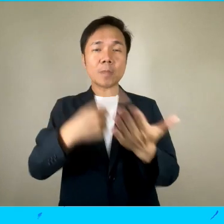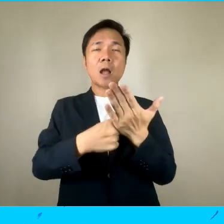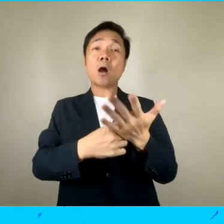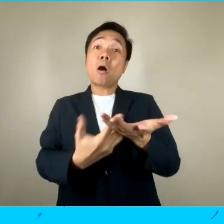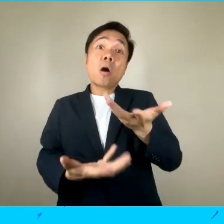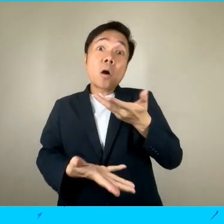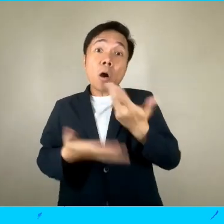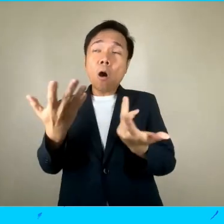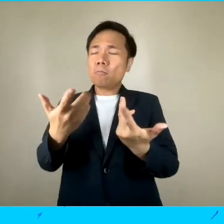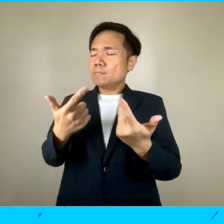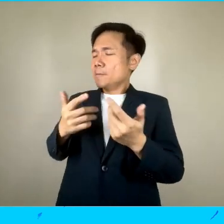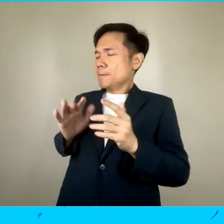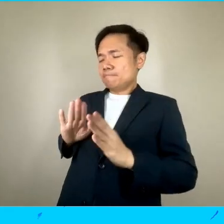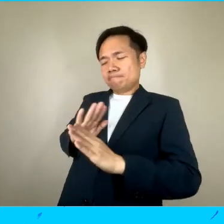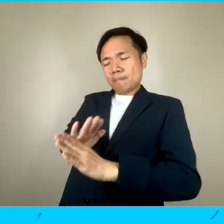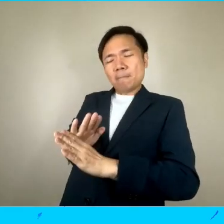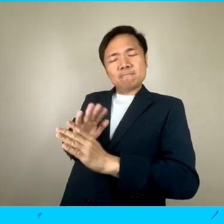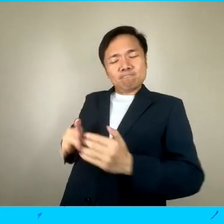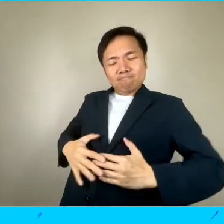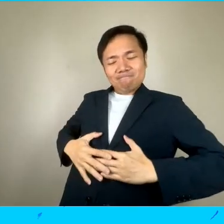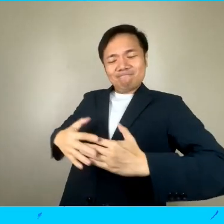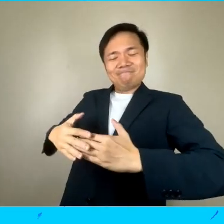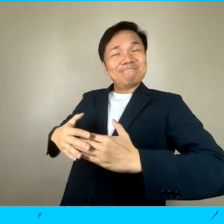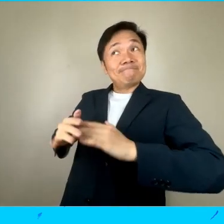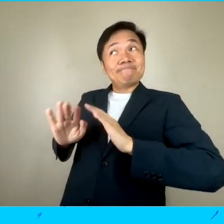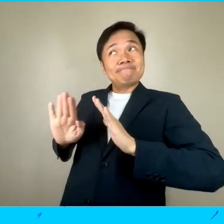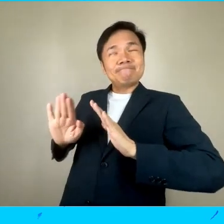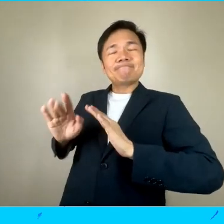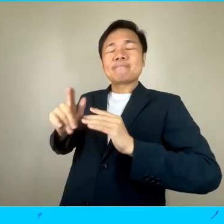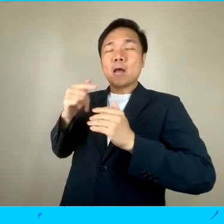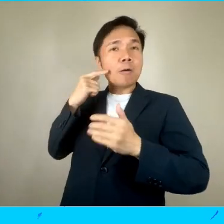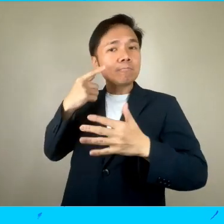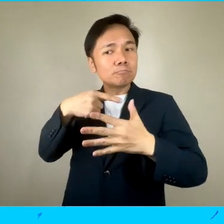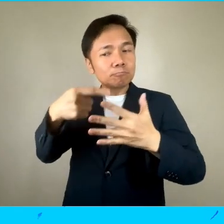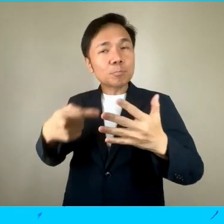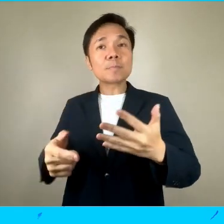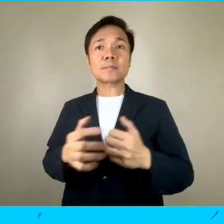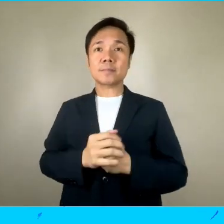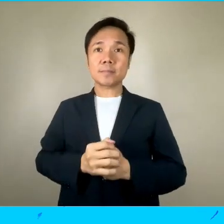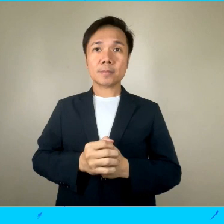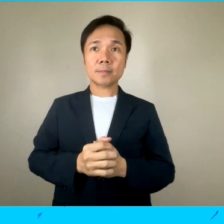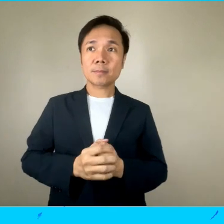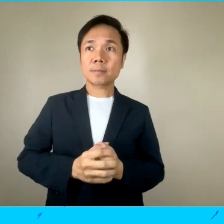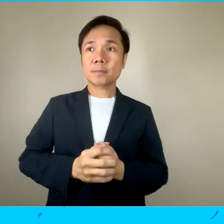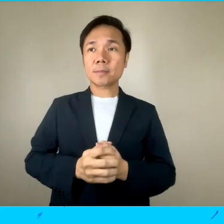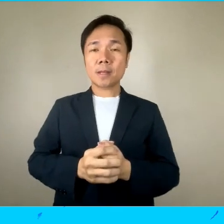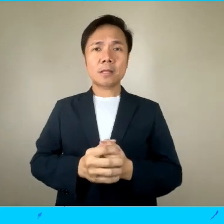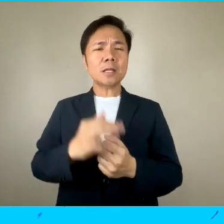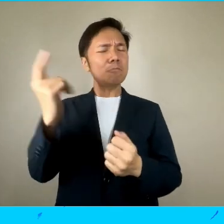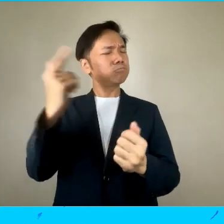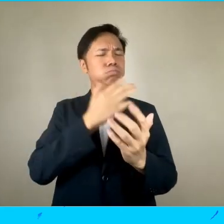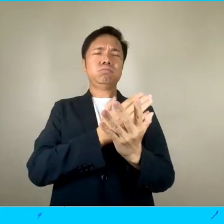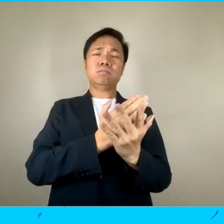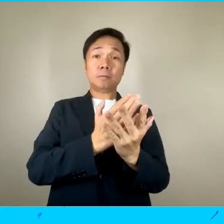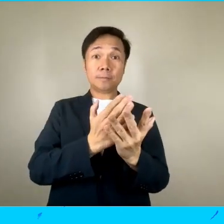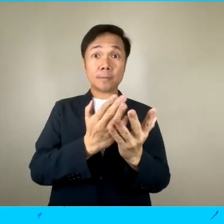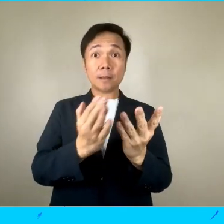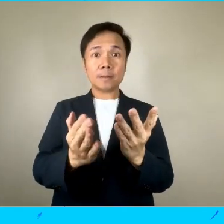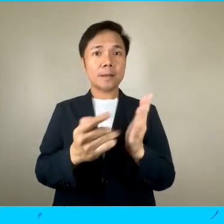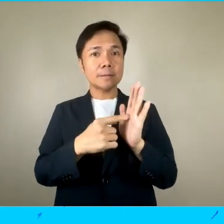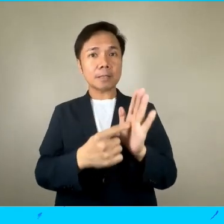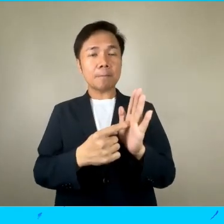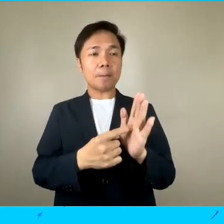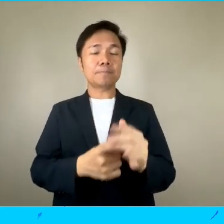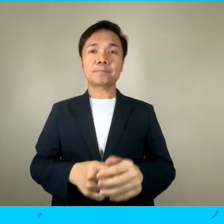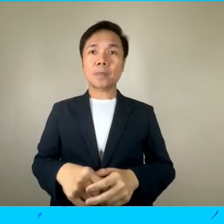veut ou non utiliser une certaine mesure de contraception. Et aussi, en